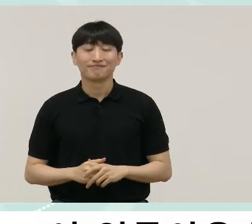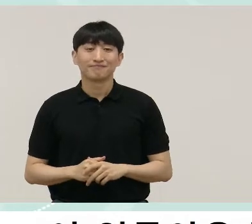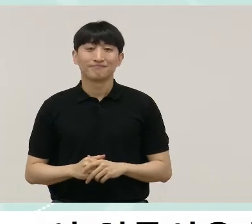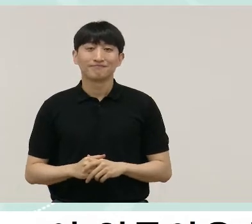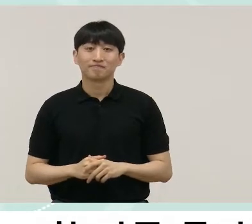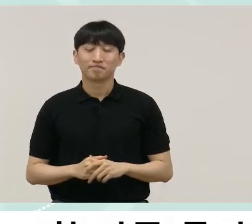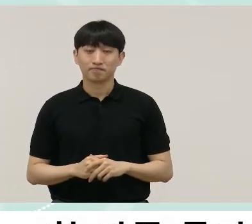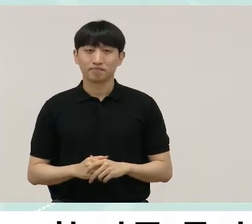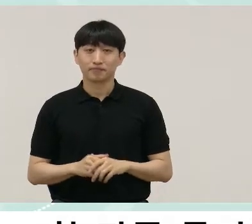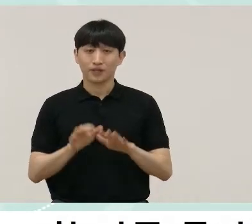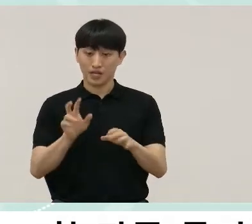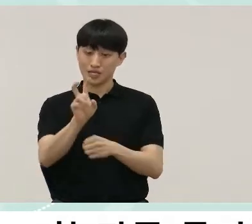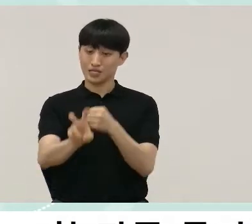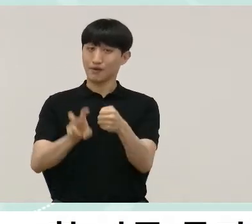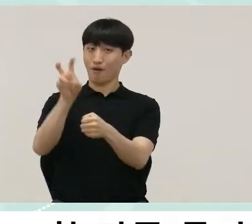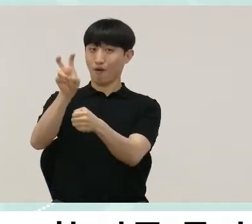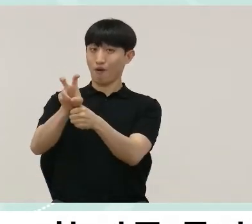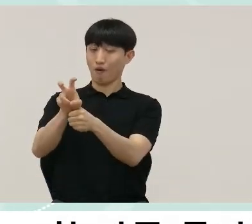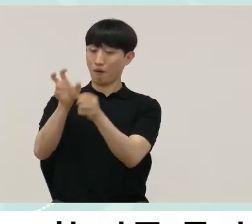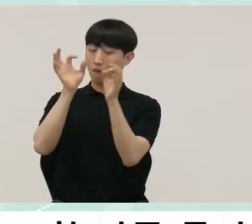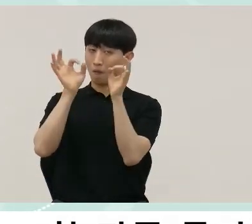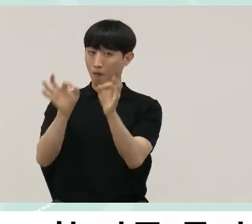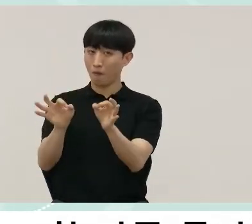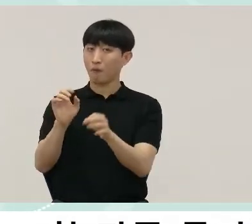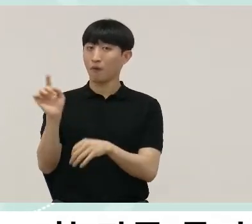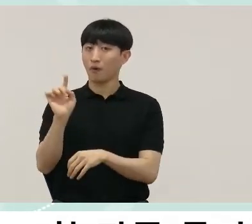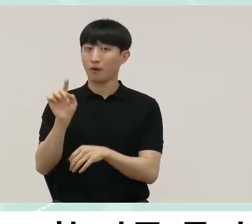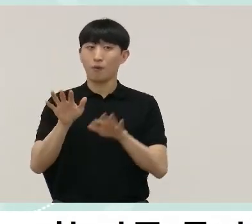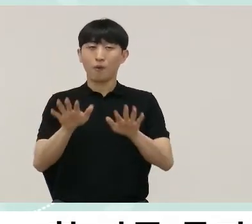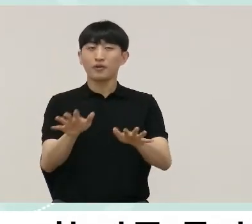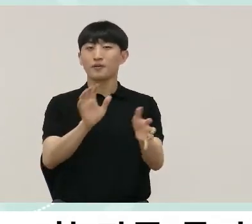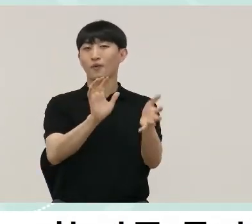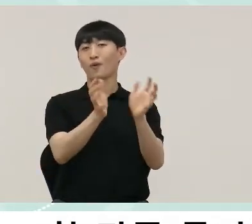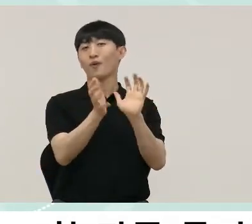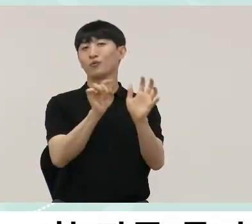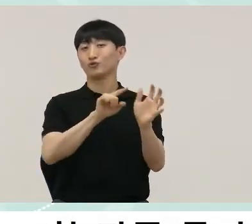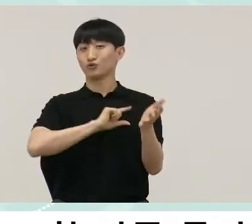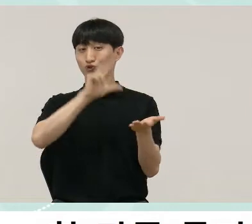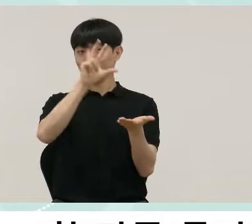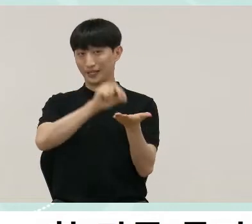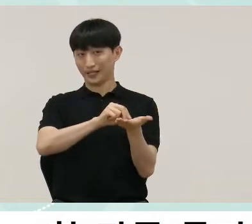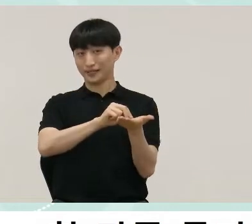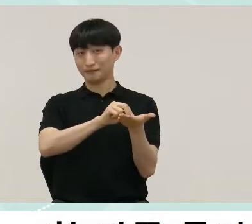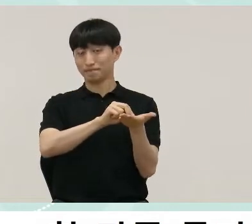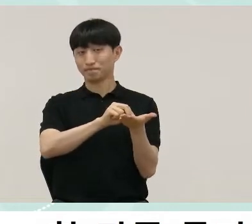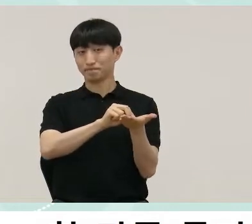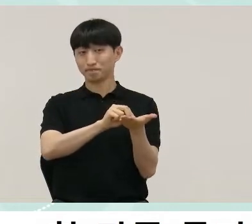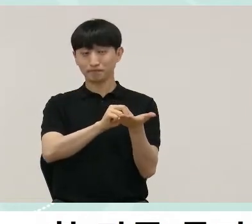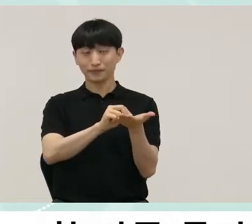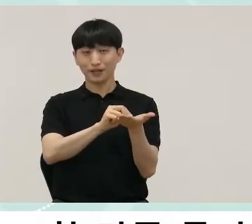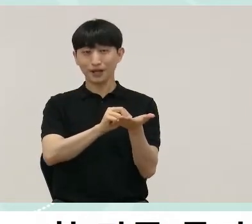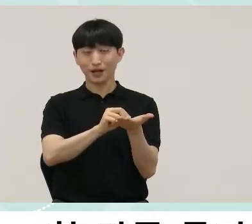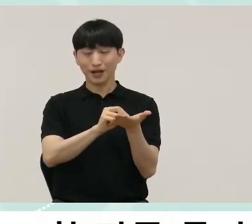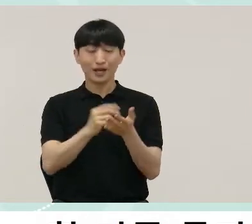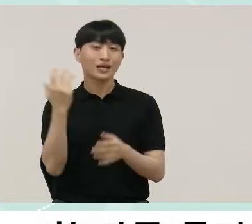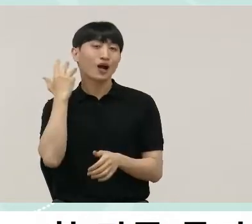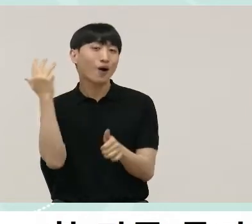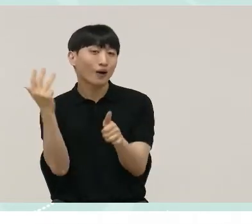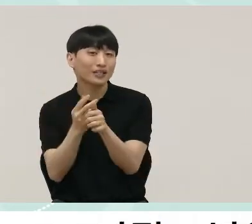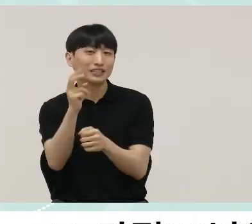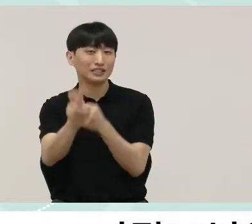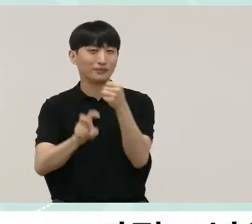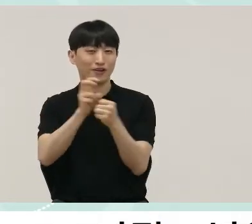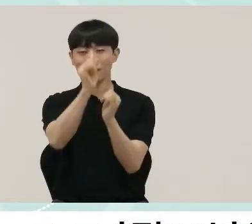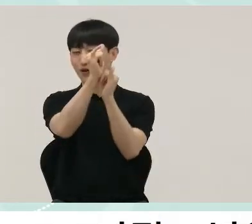그 과정 20년을 보면 오늘 포럼의 부제인 인공화호 20년의 역사와 기회를